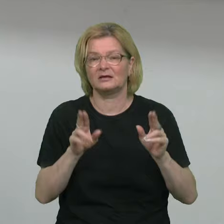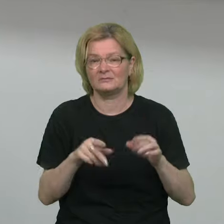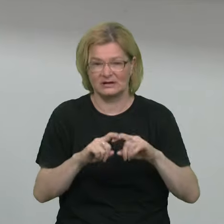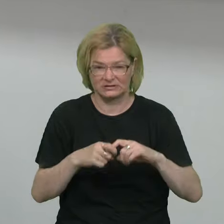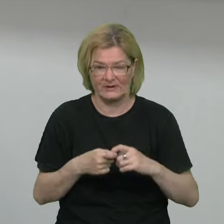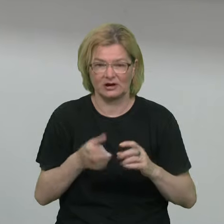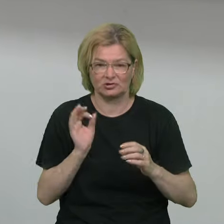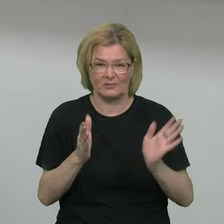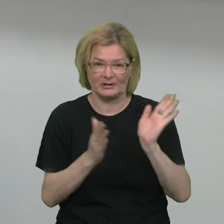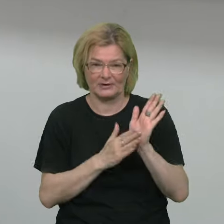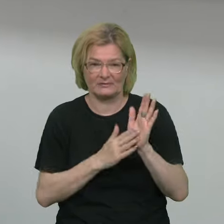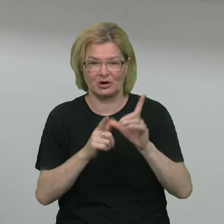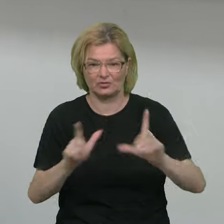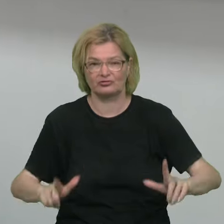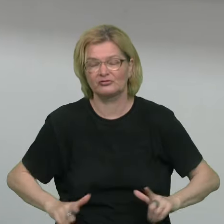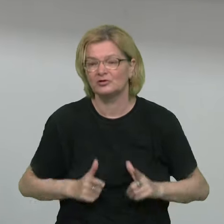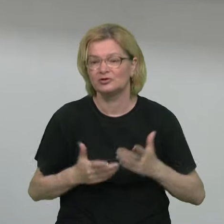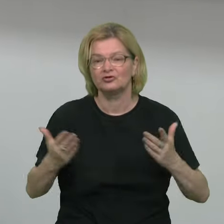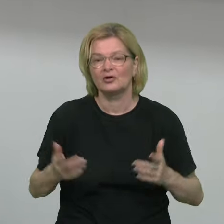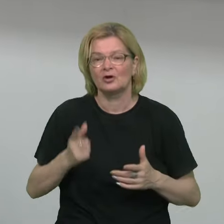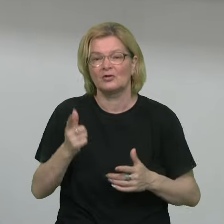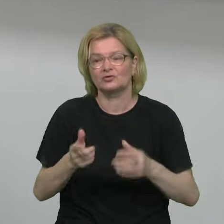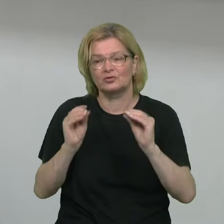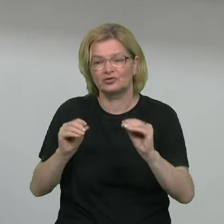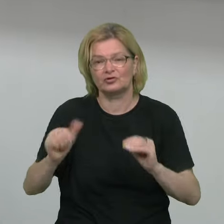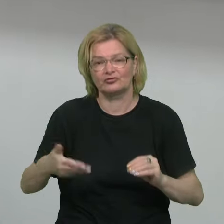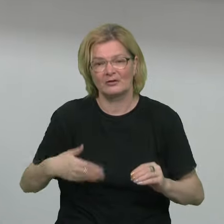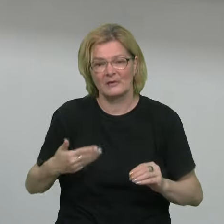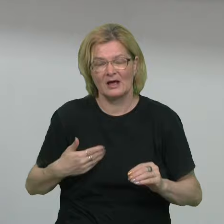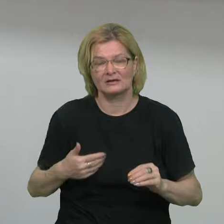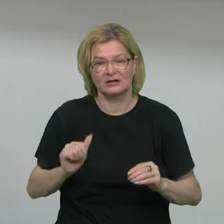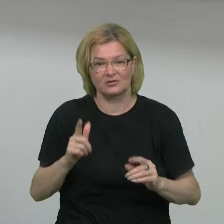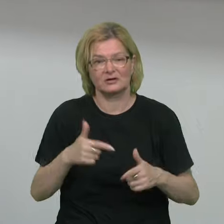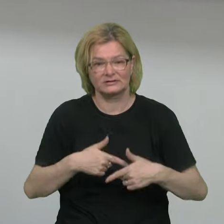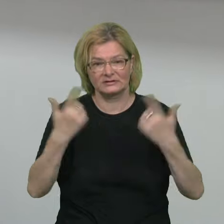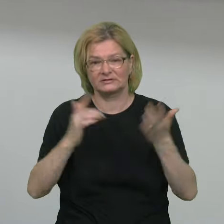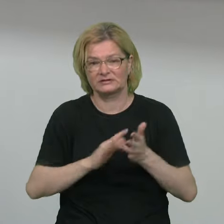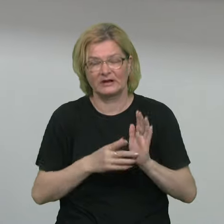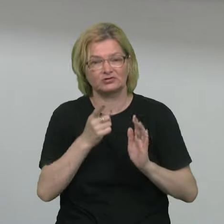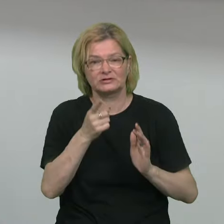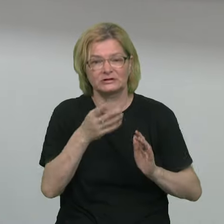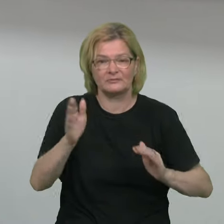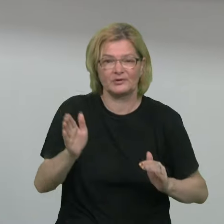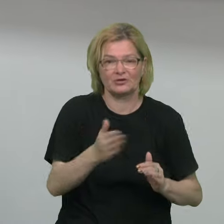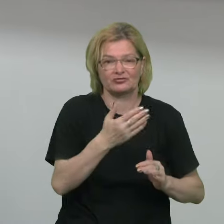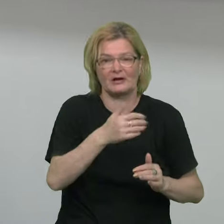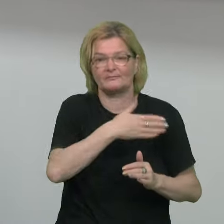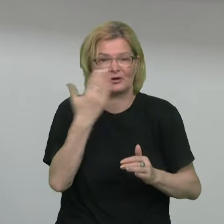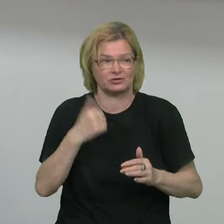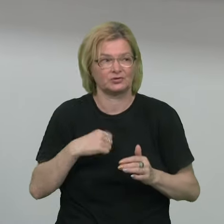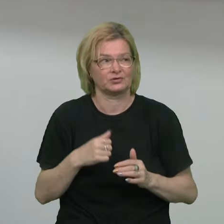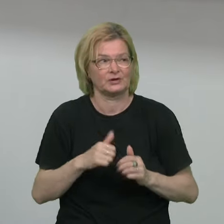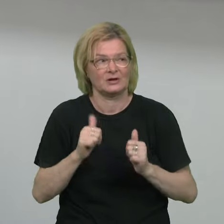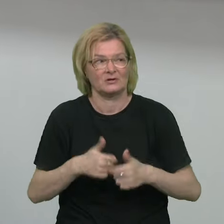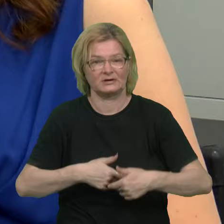kćer ima stvarno dobar uzor u životu. Što je ono što je učiš, ona je još uvijek malena, ali je li ona svjesna svega toga što si prošla